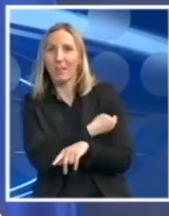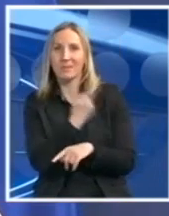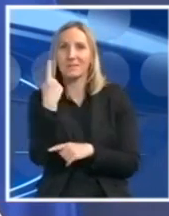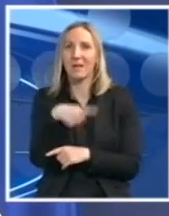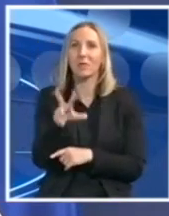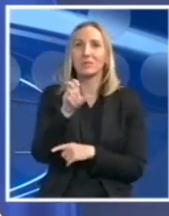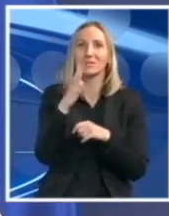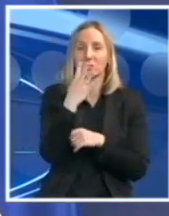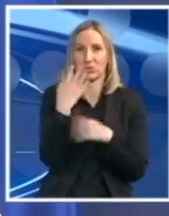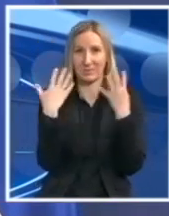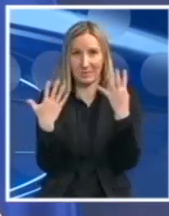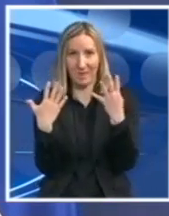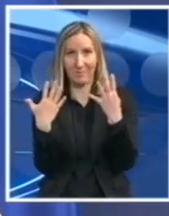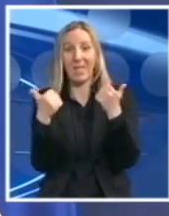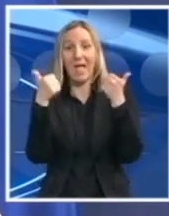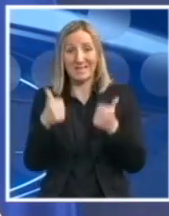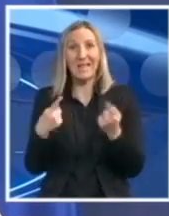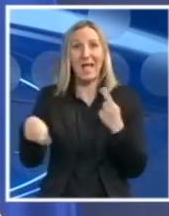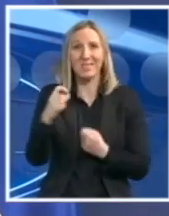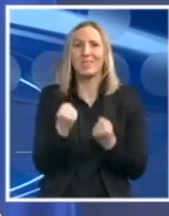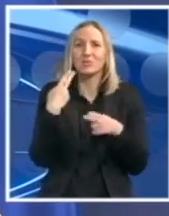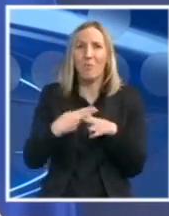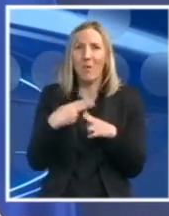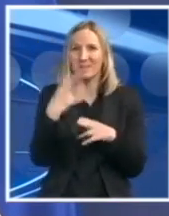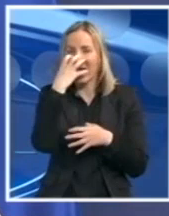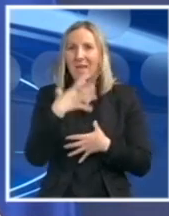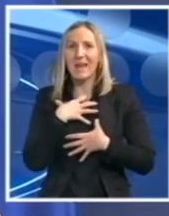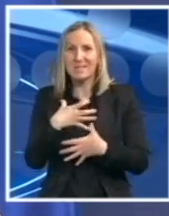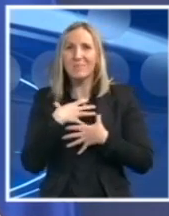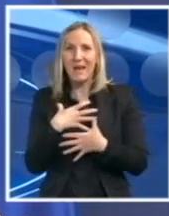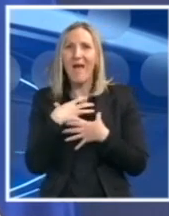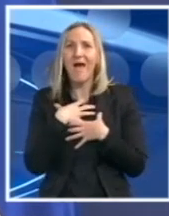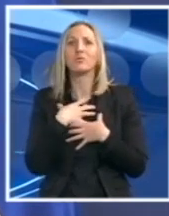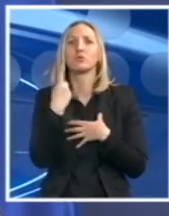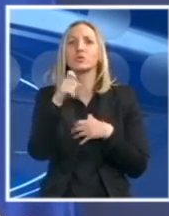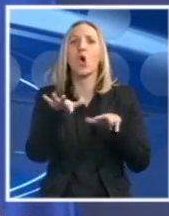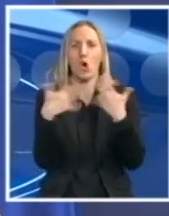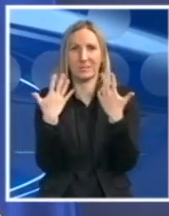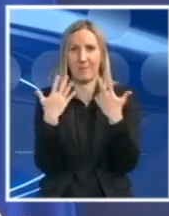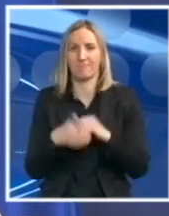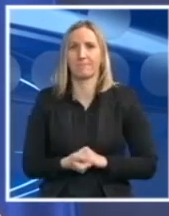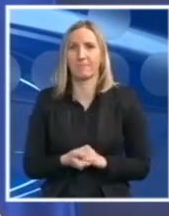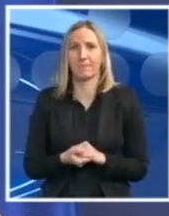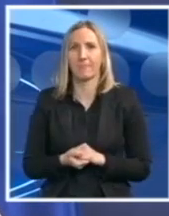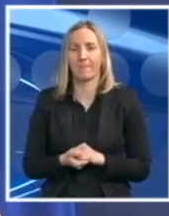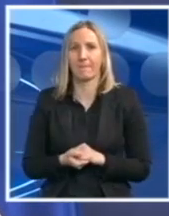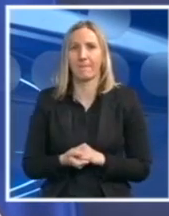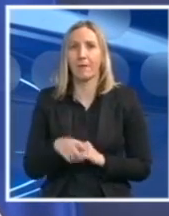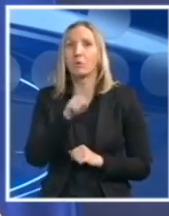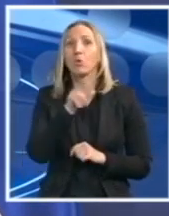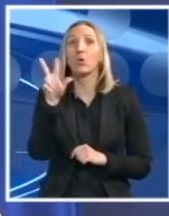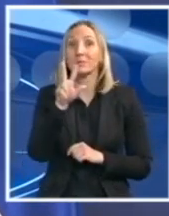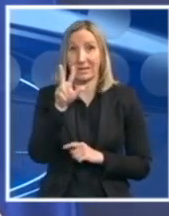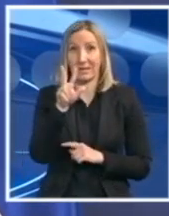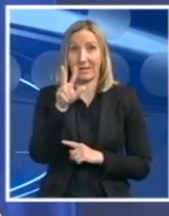1349. U ovom momentu na respiratoru se nalazi 108 pacijenata. Do 15 časova